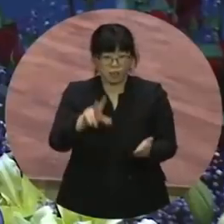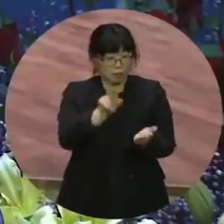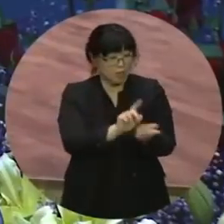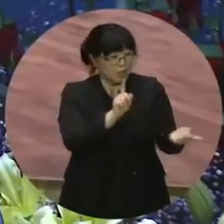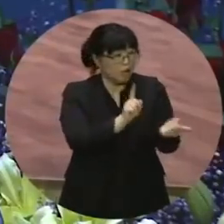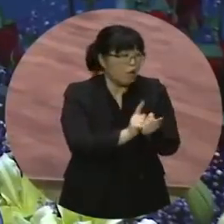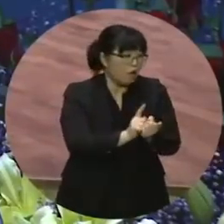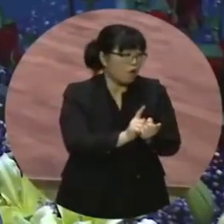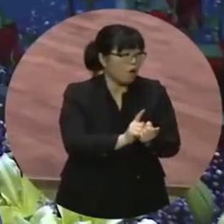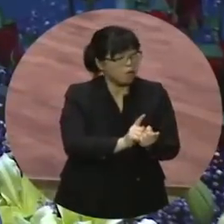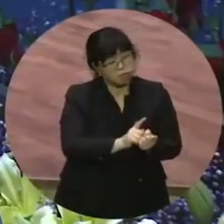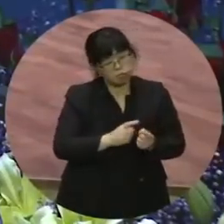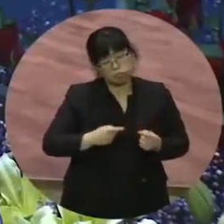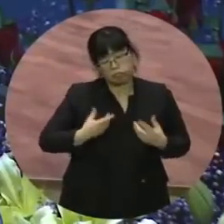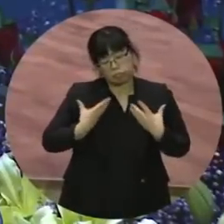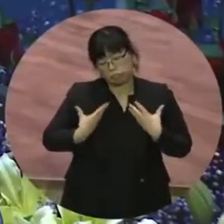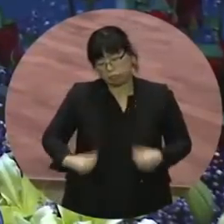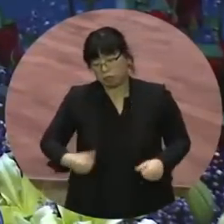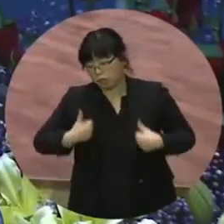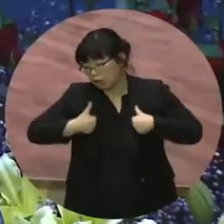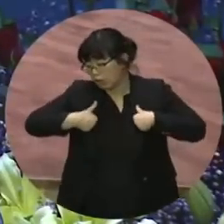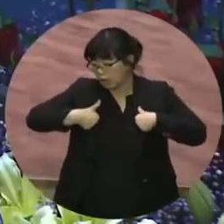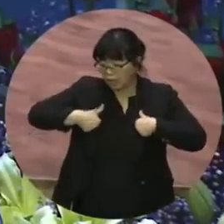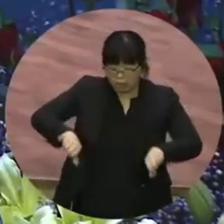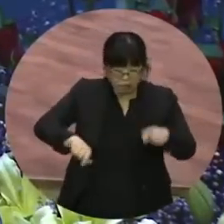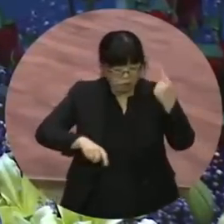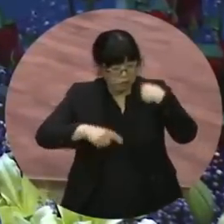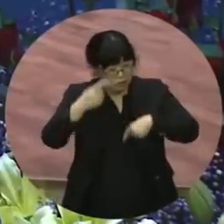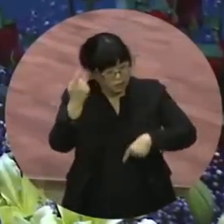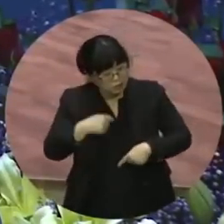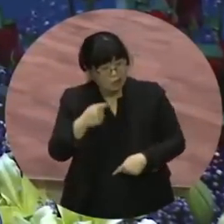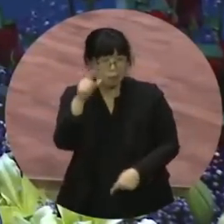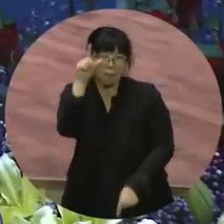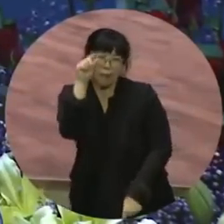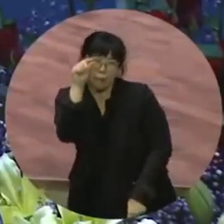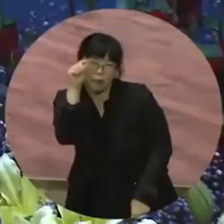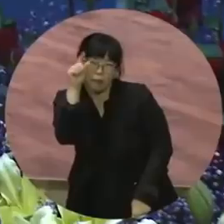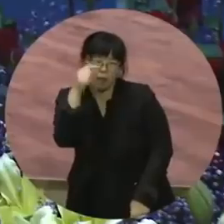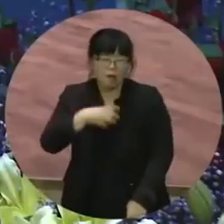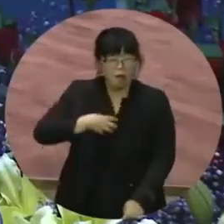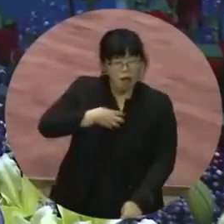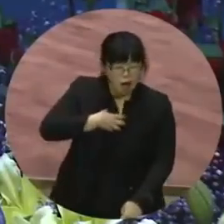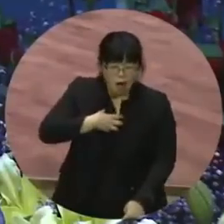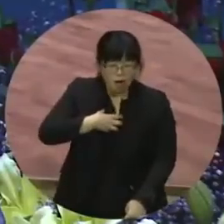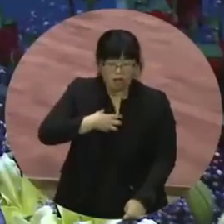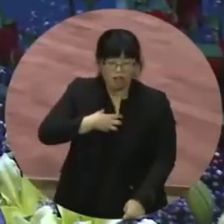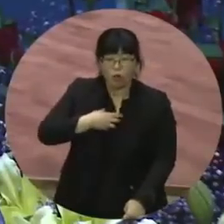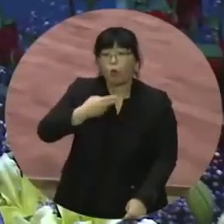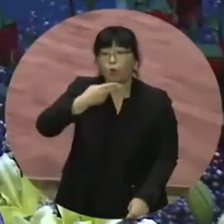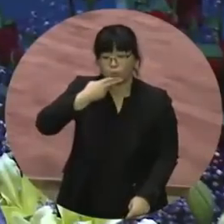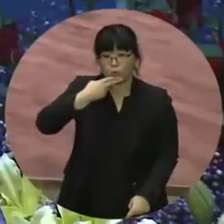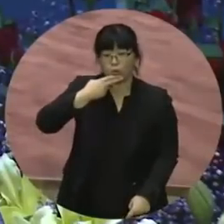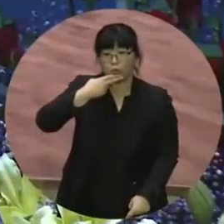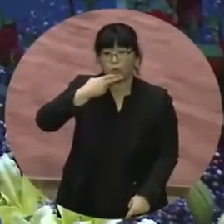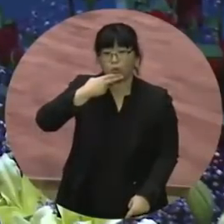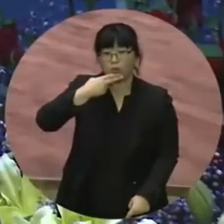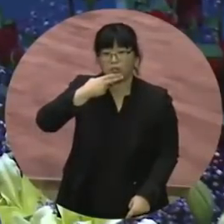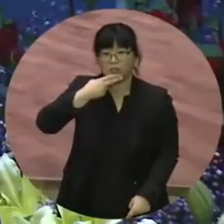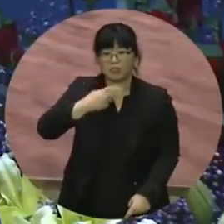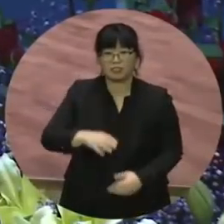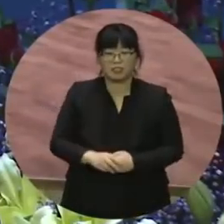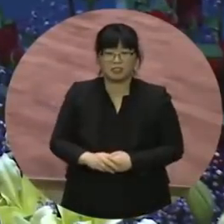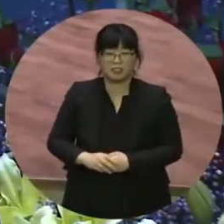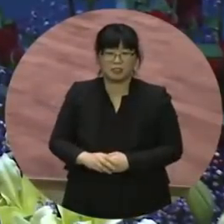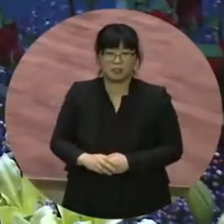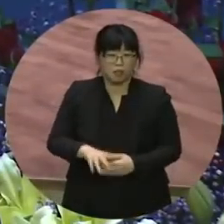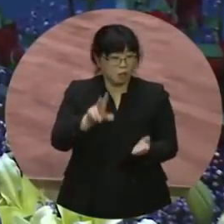그것 때문에 막 그냥 상처받고 그것 때문에 잠 못 자고 그것 때문에 막 괴로워하고 절대 하지 않습니다. 그 각인 뿌리 체질이 안